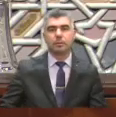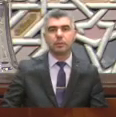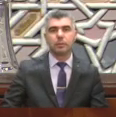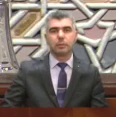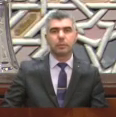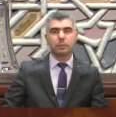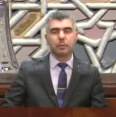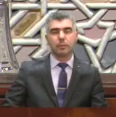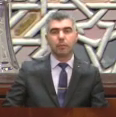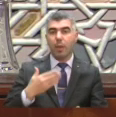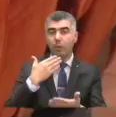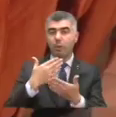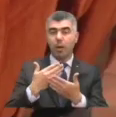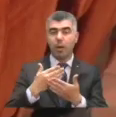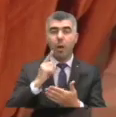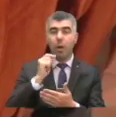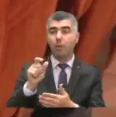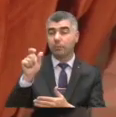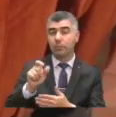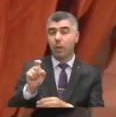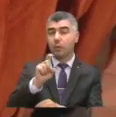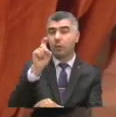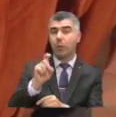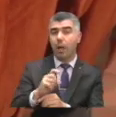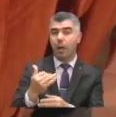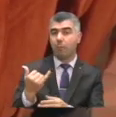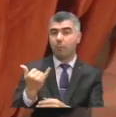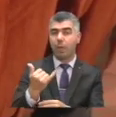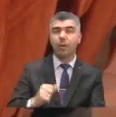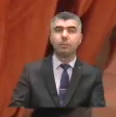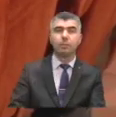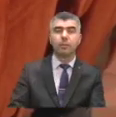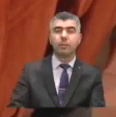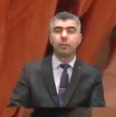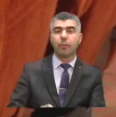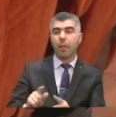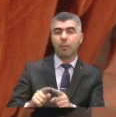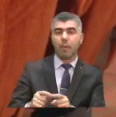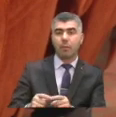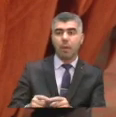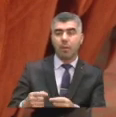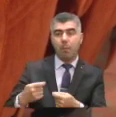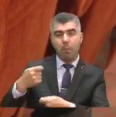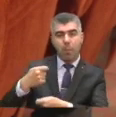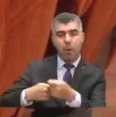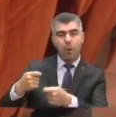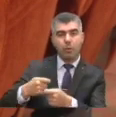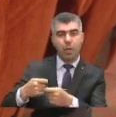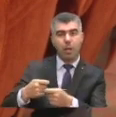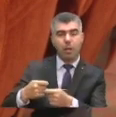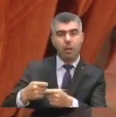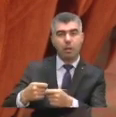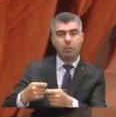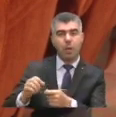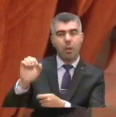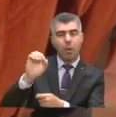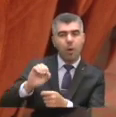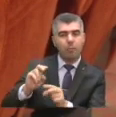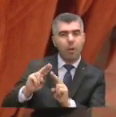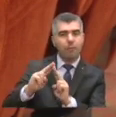شكرا سيد النائب المحترم على هذا السؤال الهام. تنافسية ديال التجارة الخارجية